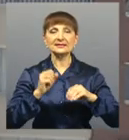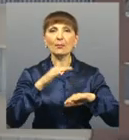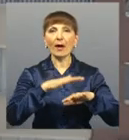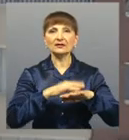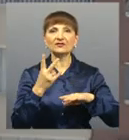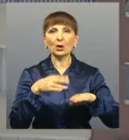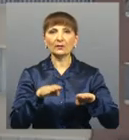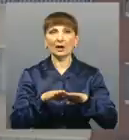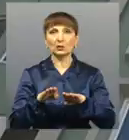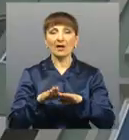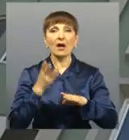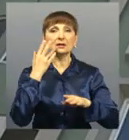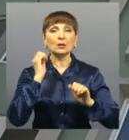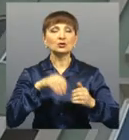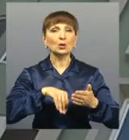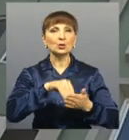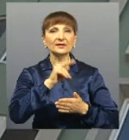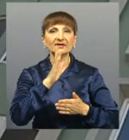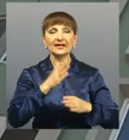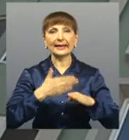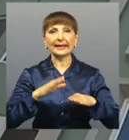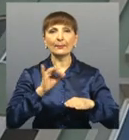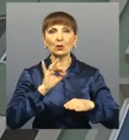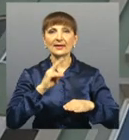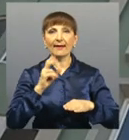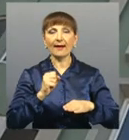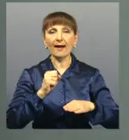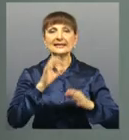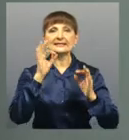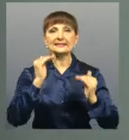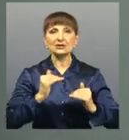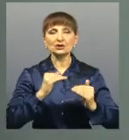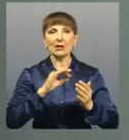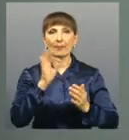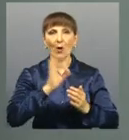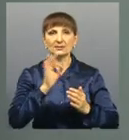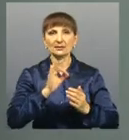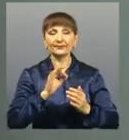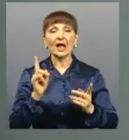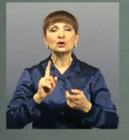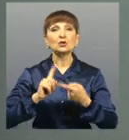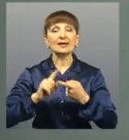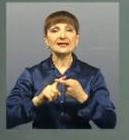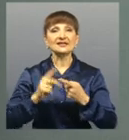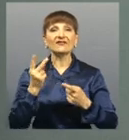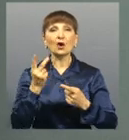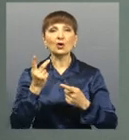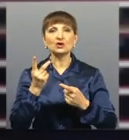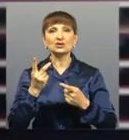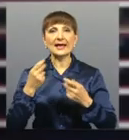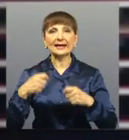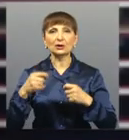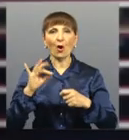банками второго уровня, когда можно купить квартиру по ипотеке по сниженной процентной ставке. Что касается вторичного рынка недвижимости,